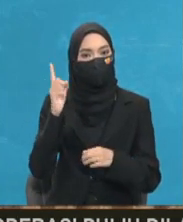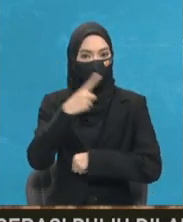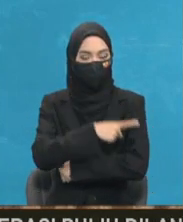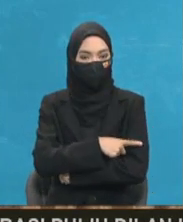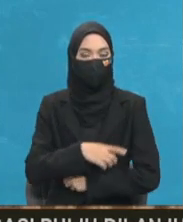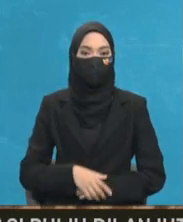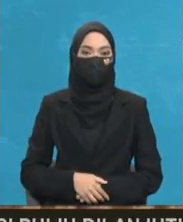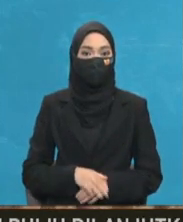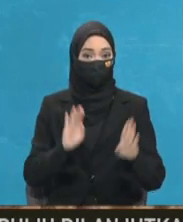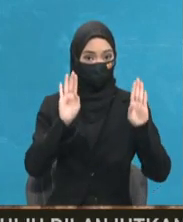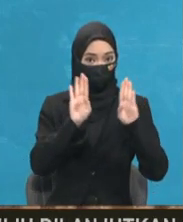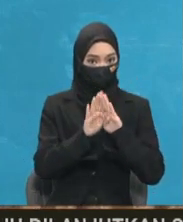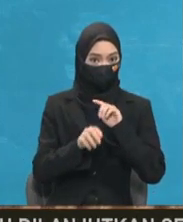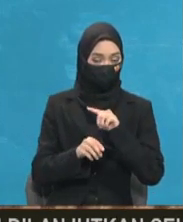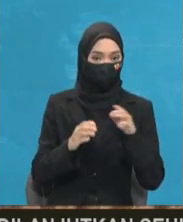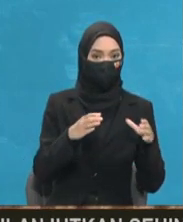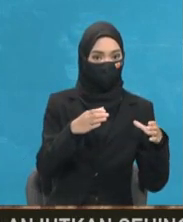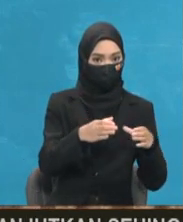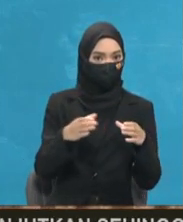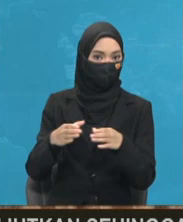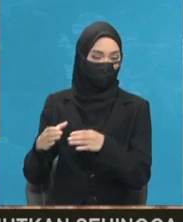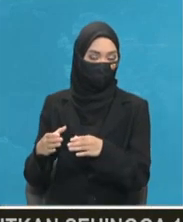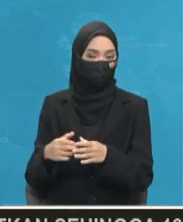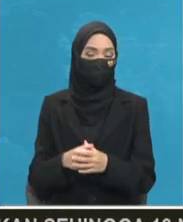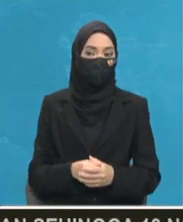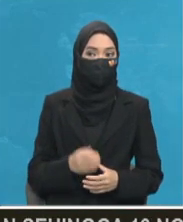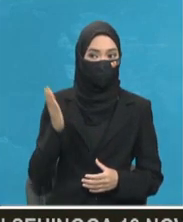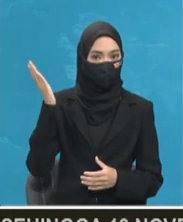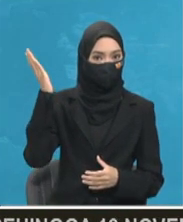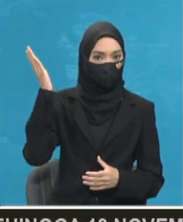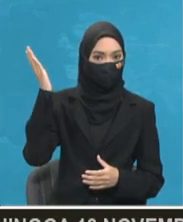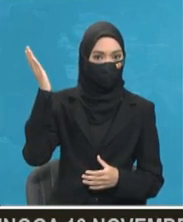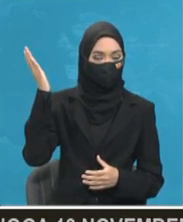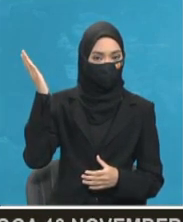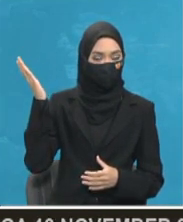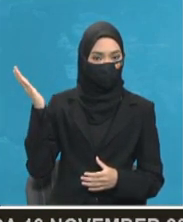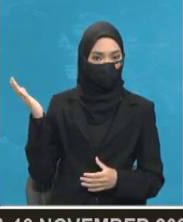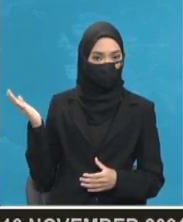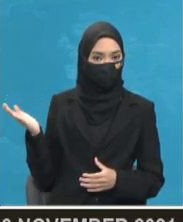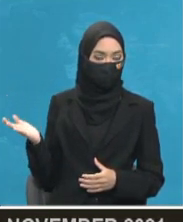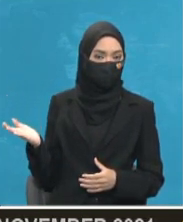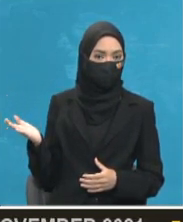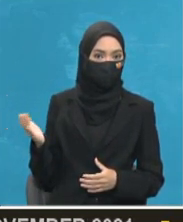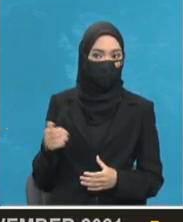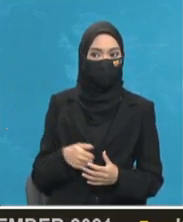Allah jelas the hoops pangkalan Gadung Cluster 6601 kelas t730